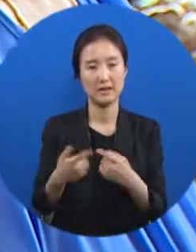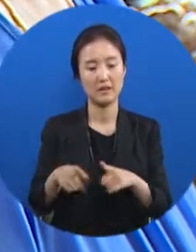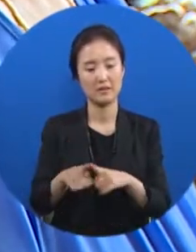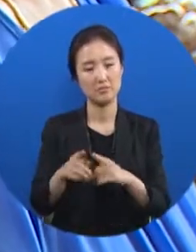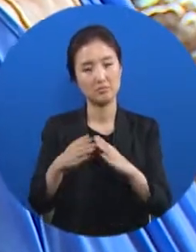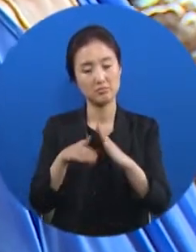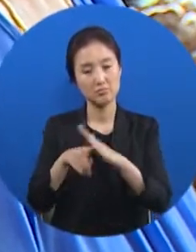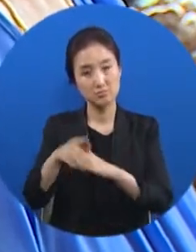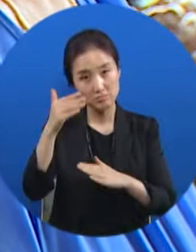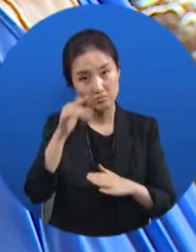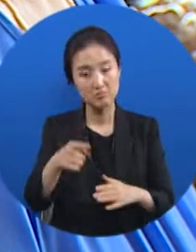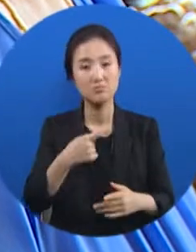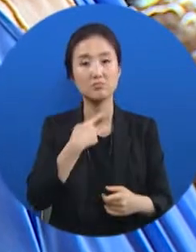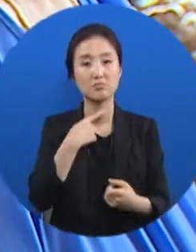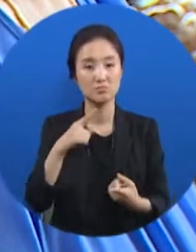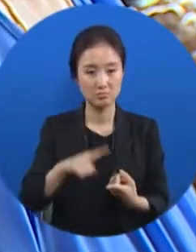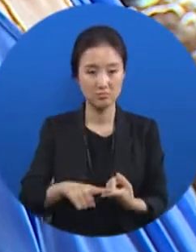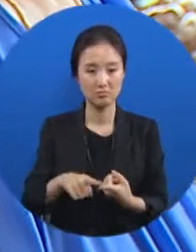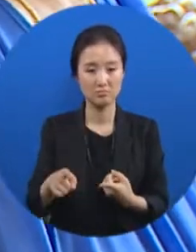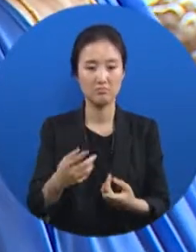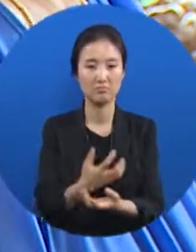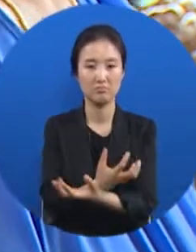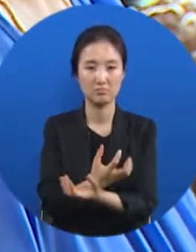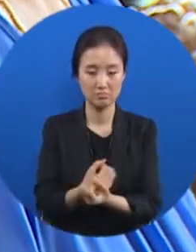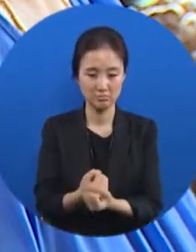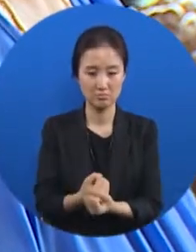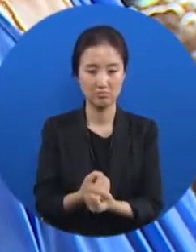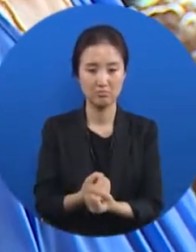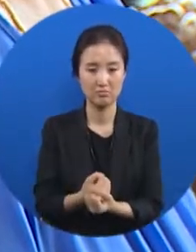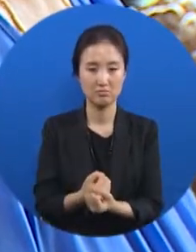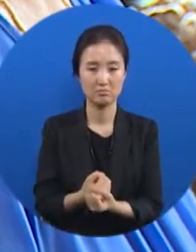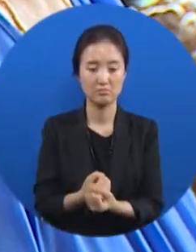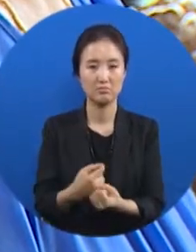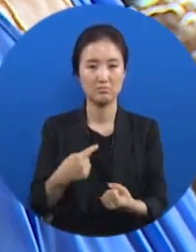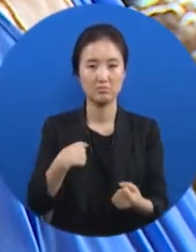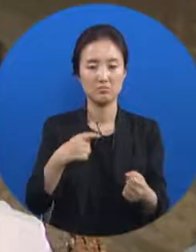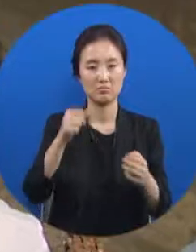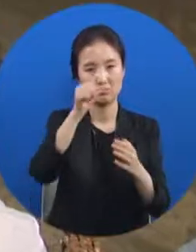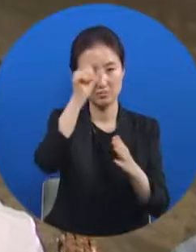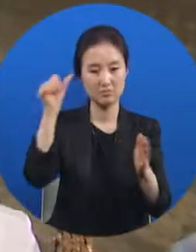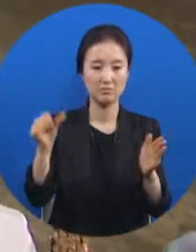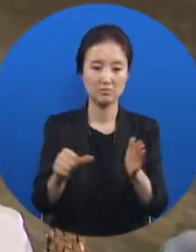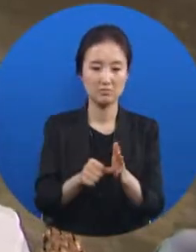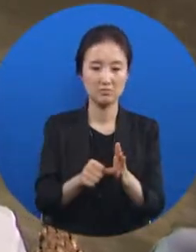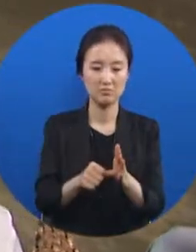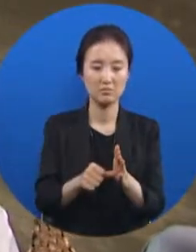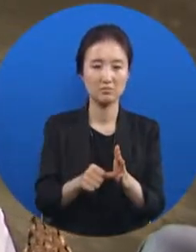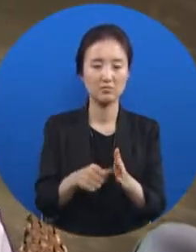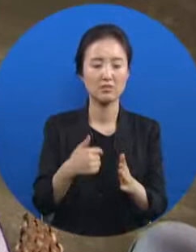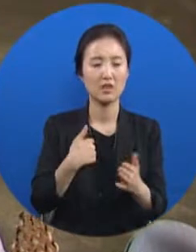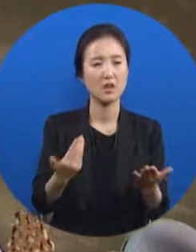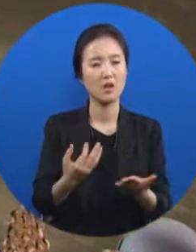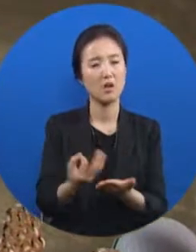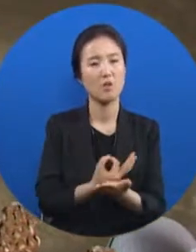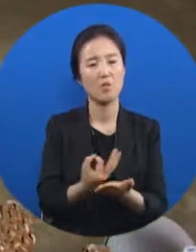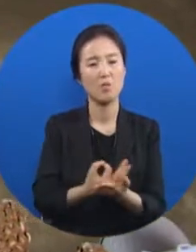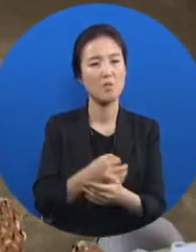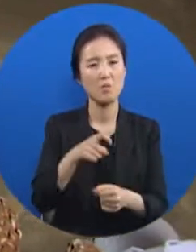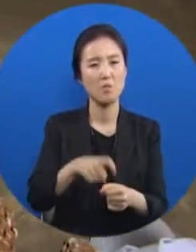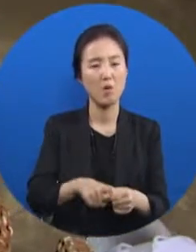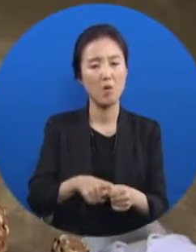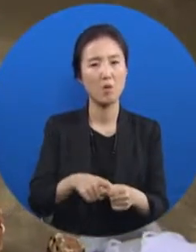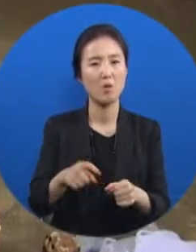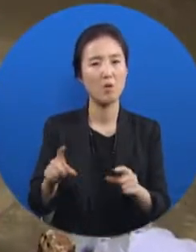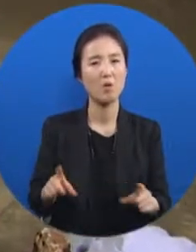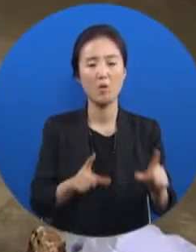하니까 그냥 그저 기억해버린 거죠. 왜냐하면 내 인생에 내가 일하는 목적이 뭘까? 네? 제가 살아가는 목적 중에